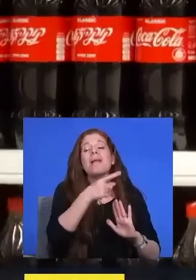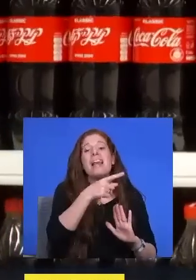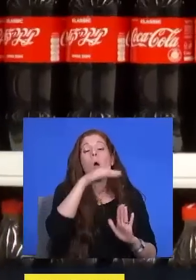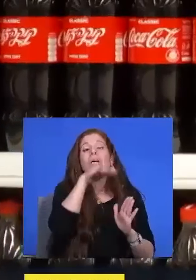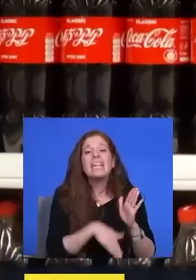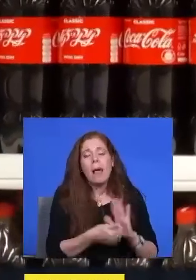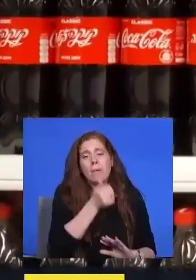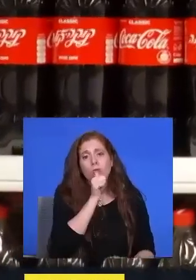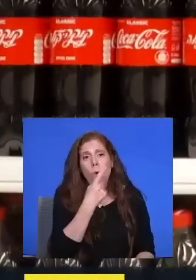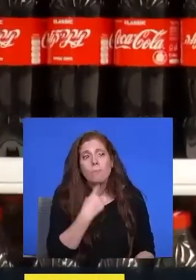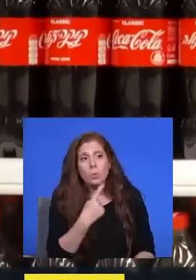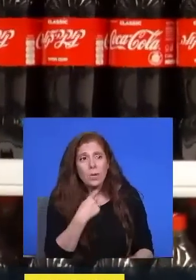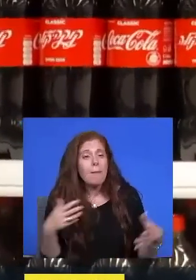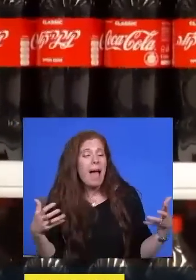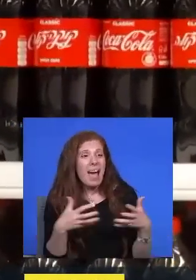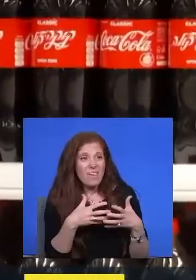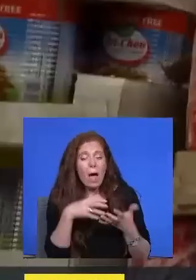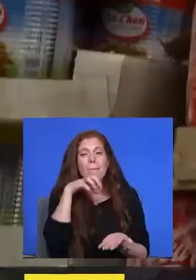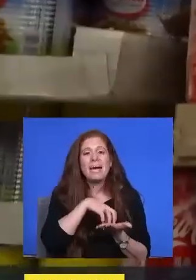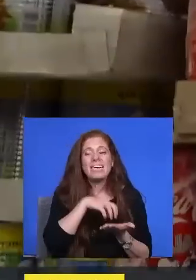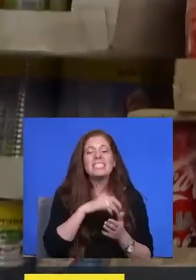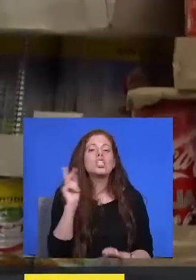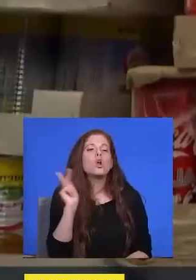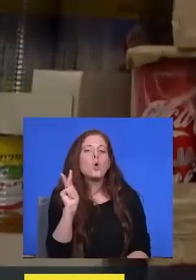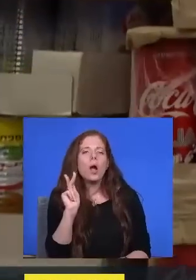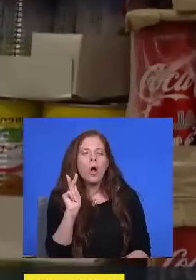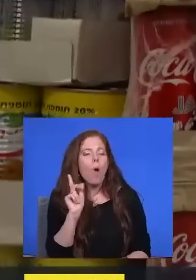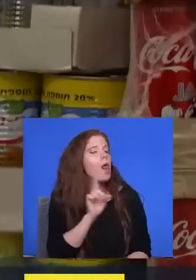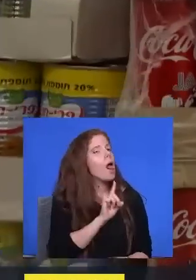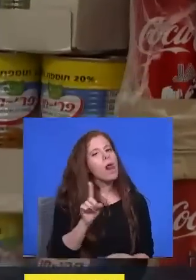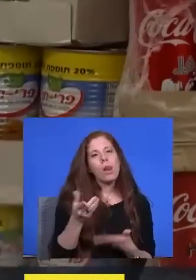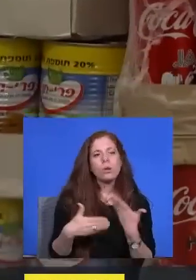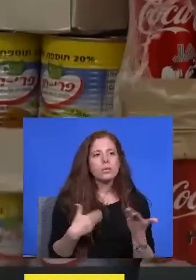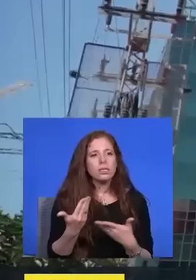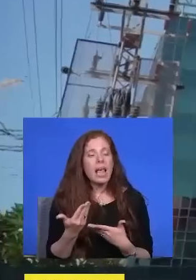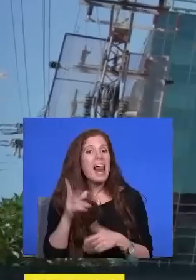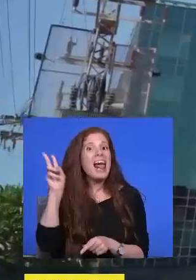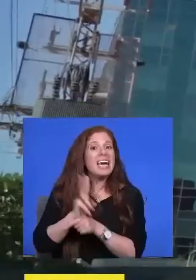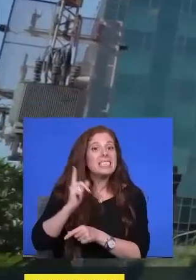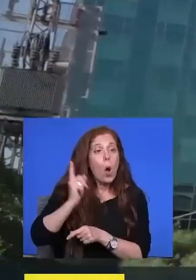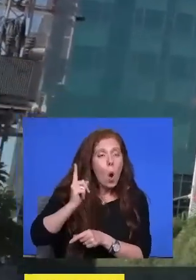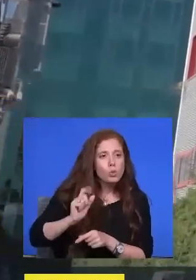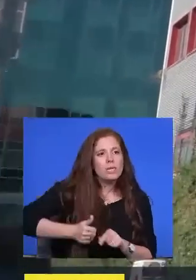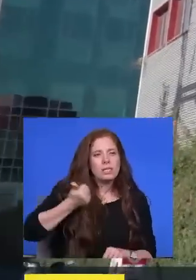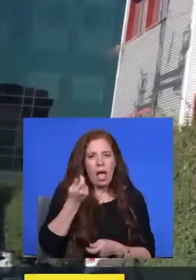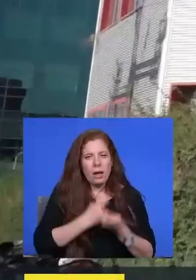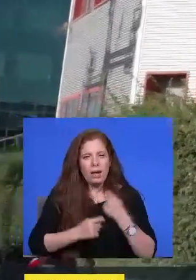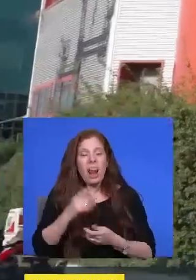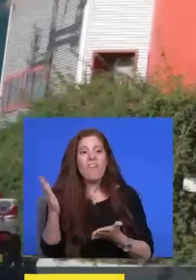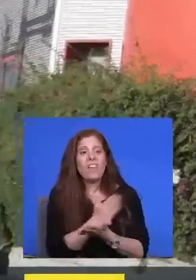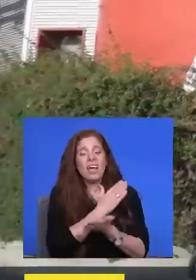החברה המרכזית למשקאות קוקה קולה לא התייחסה לעזרות שר הכלכלה והחליטה להעלות